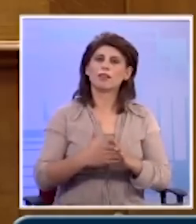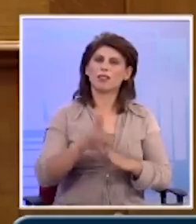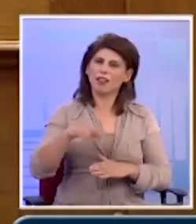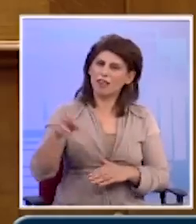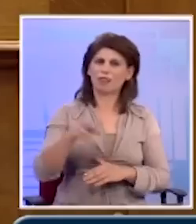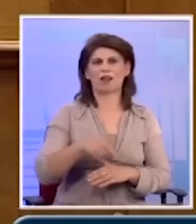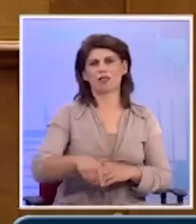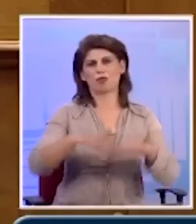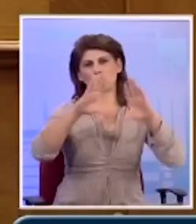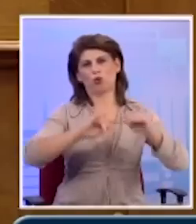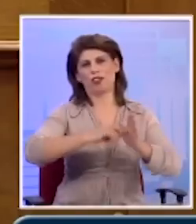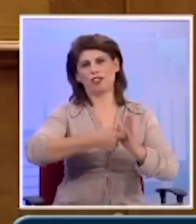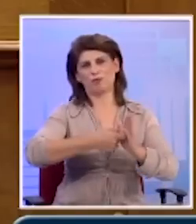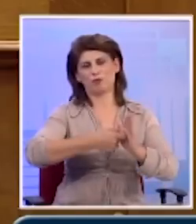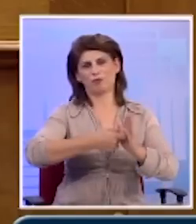τις ενέργειες.